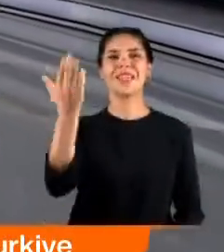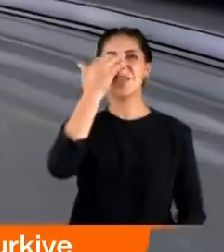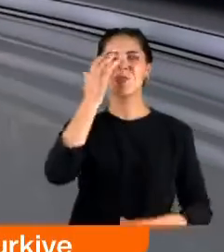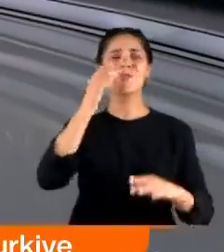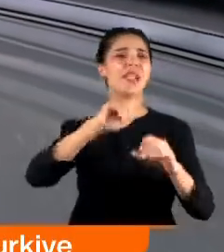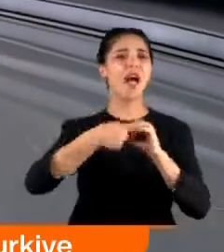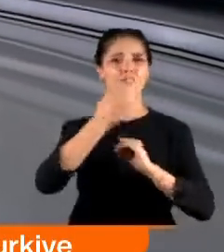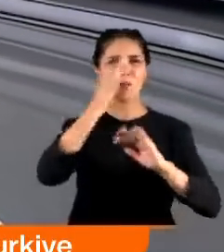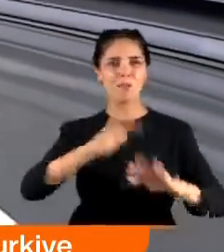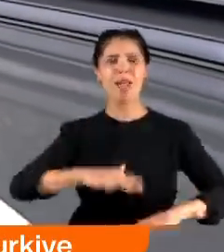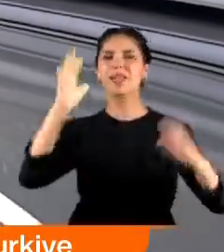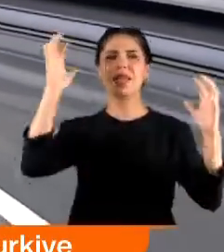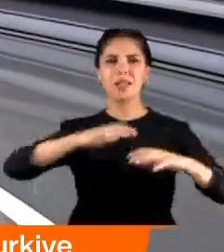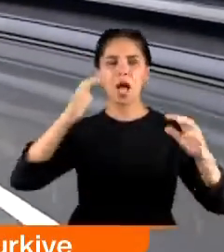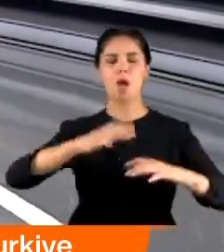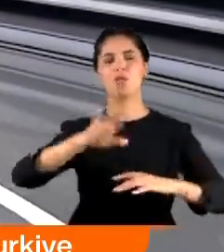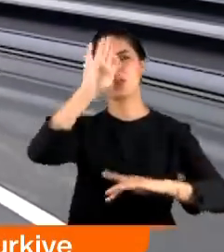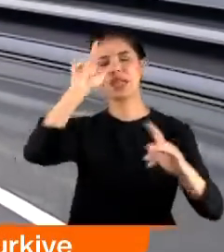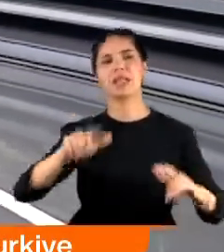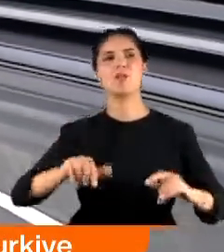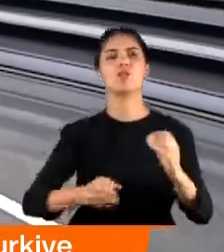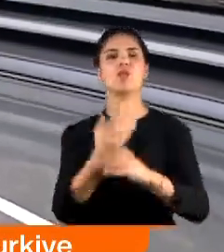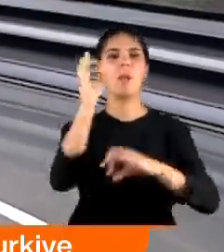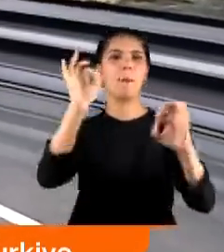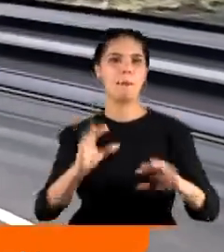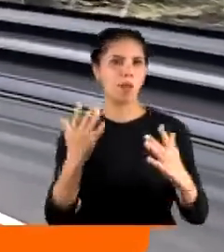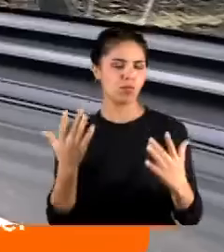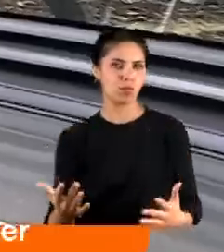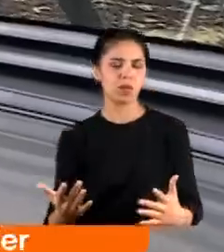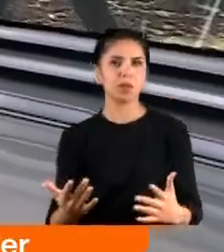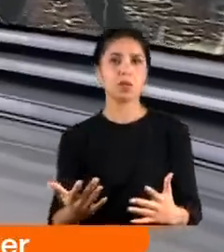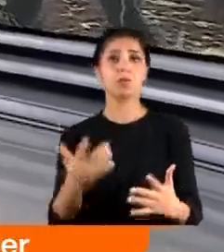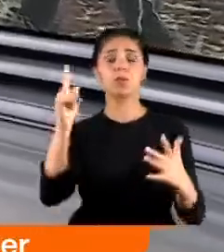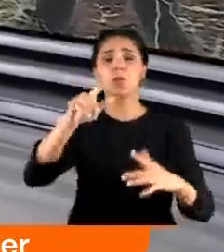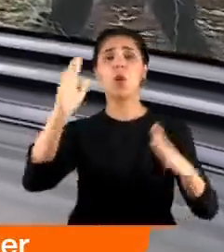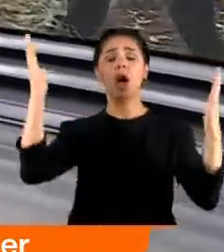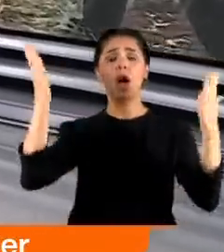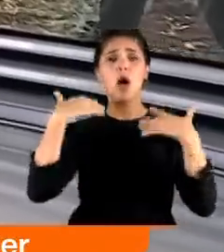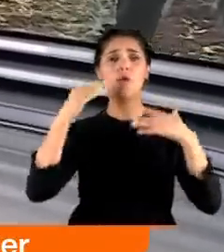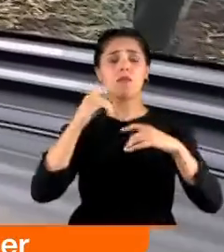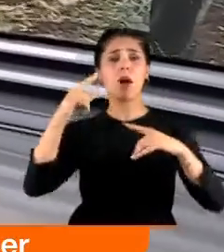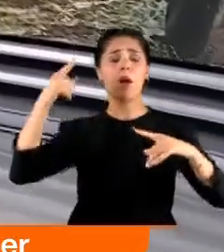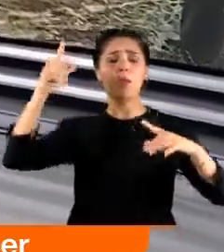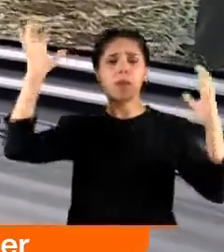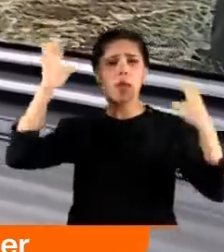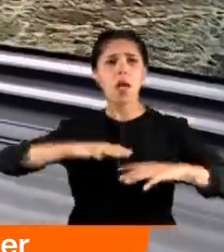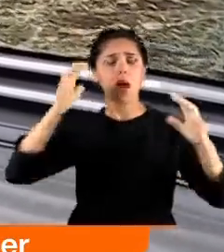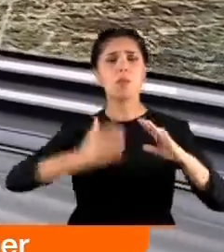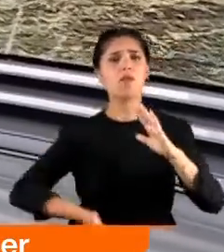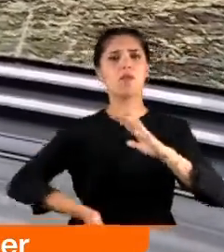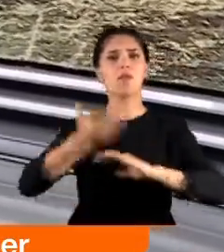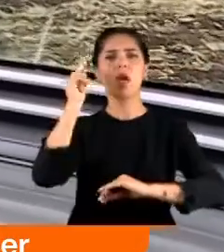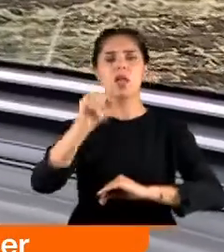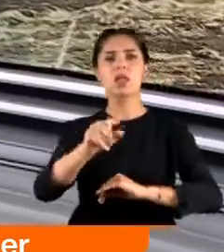Geçtiğimiz hafta beklenen kuvvetli yağış mega kenti bugün sabah saatlerinde etkisi altına aldı ve deyim yerinde ise gök delindi. Metrekareye